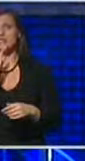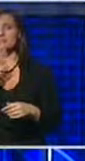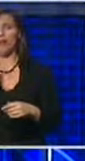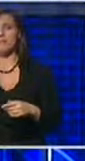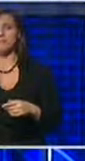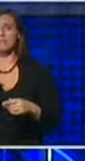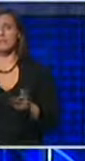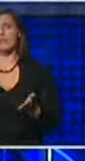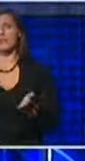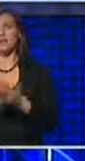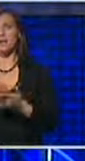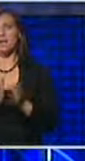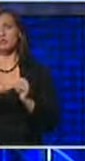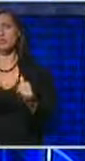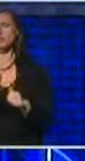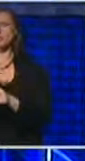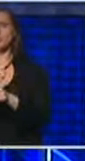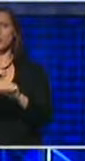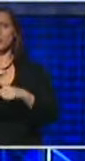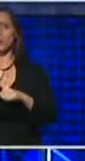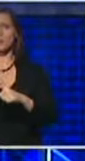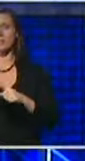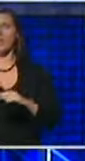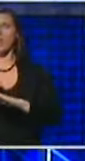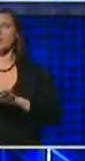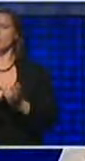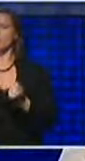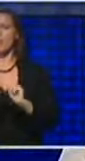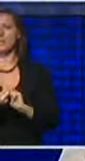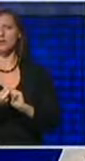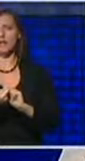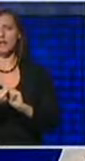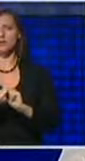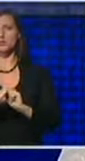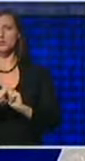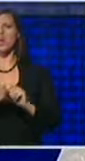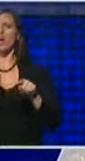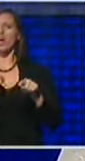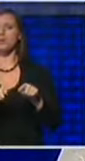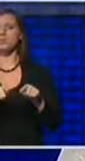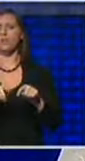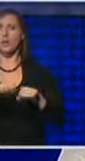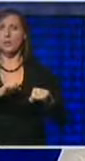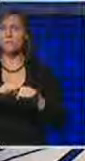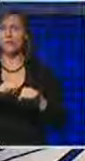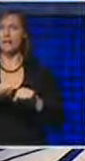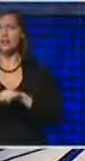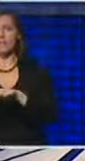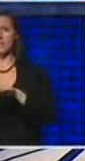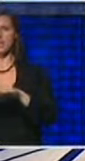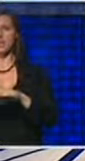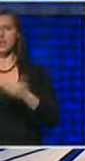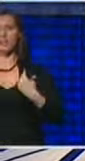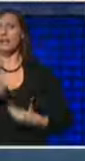releváns pártként működni Magyarországon, alapvető változásokat okozni az országban, és ezen túlmutatóan pedig a kormány és maga a miniszterelnök is eléggé hiteles